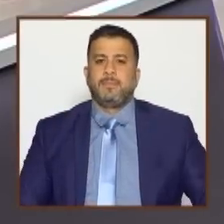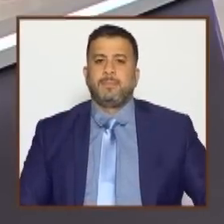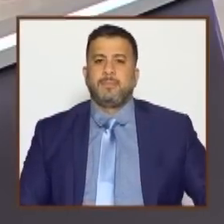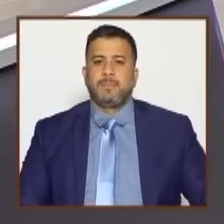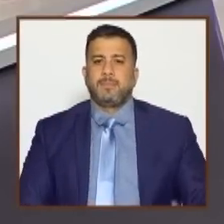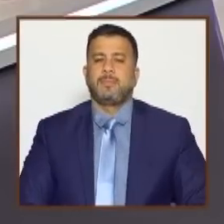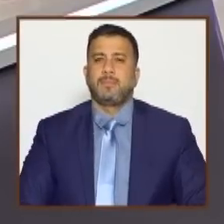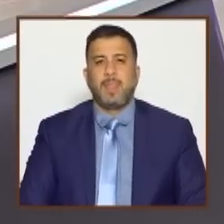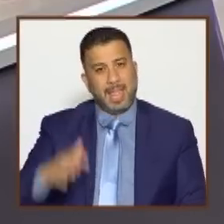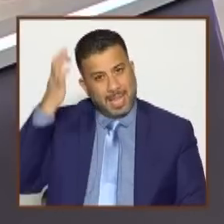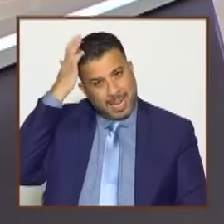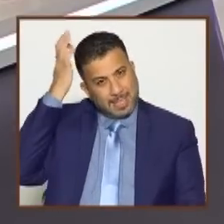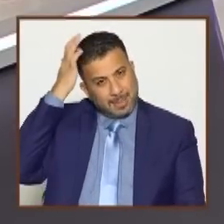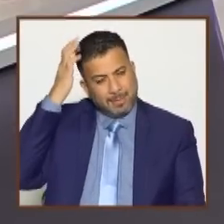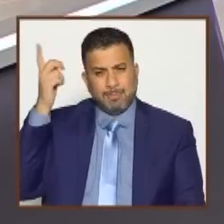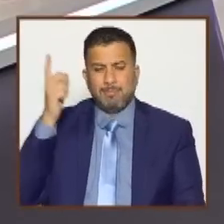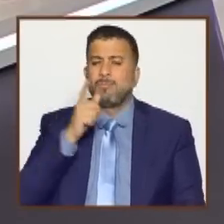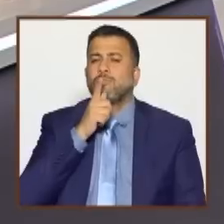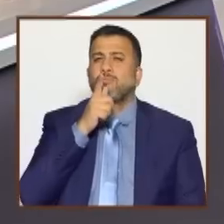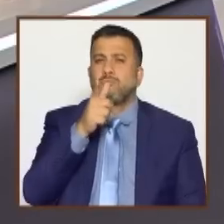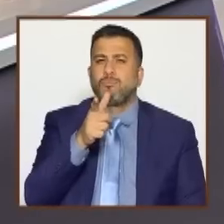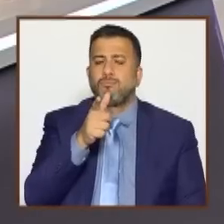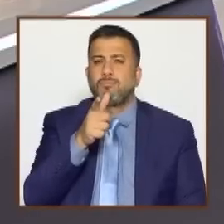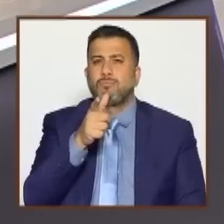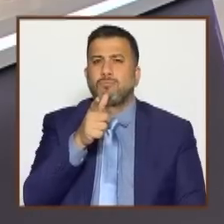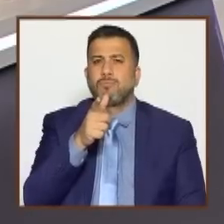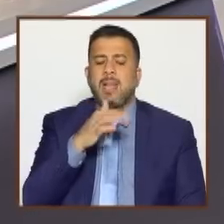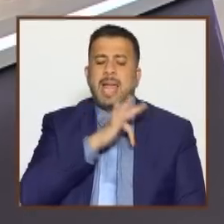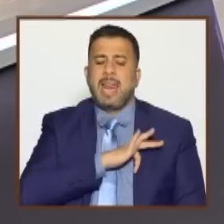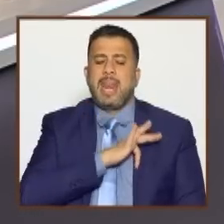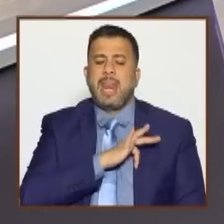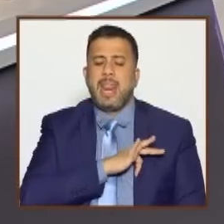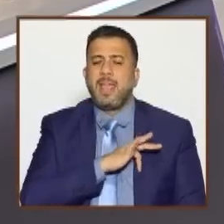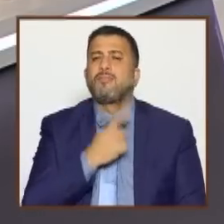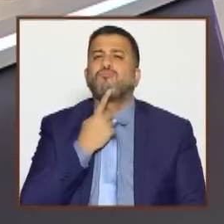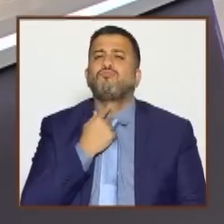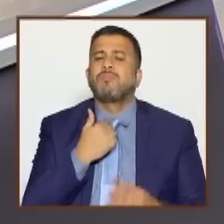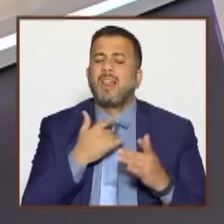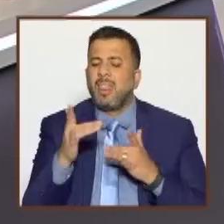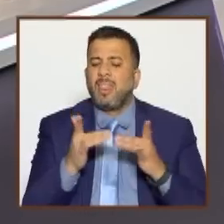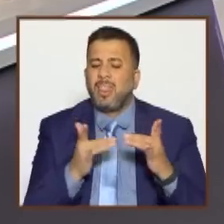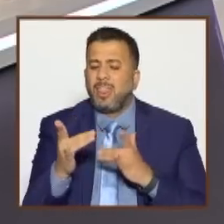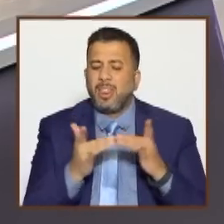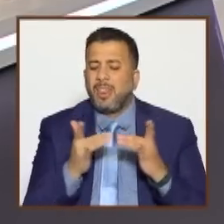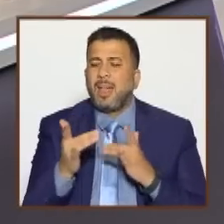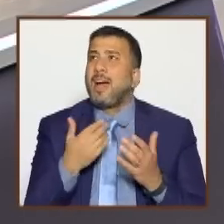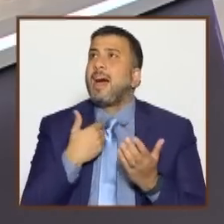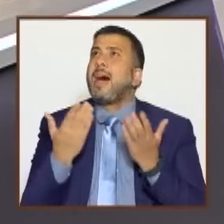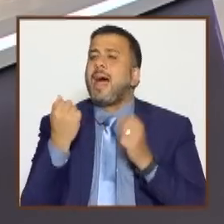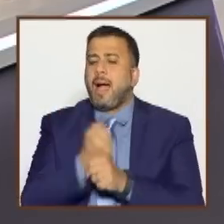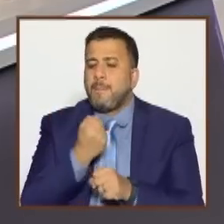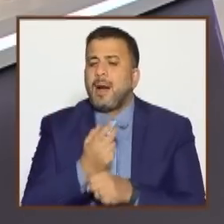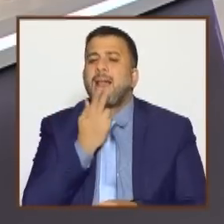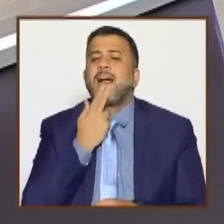مجاهد من رأس الخيمة يسأل عن يعني الشخص إذا تفلتت عليه النية سواء في طلب العلم أو في بعض الأعمال الصالحة.